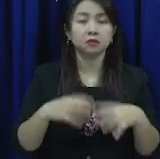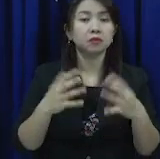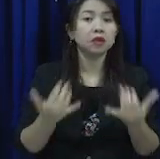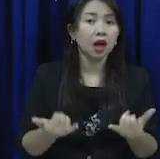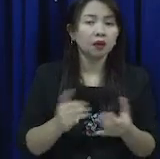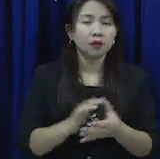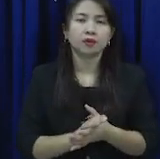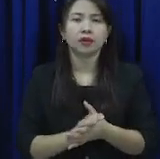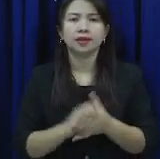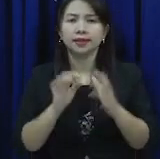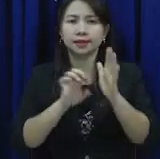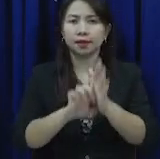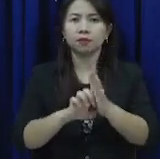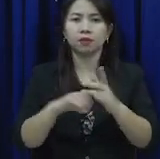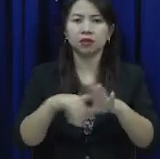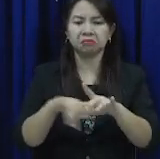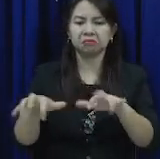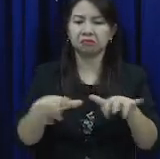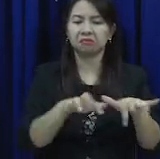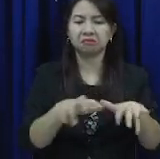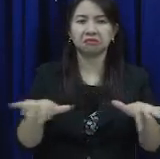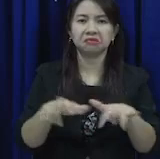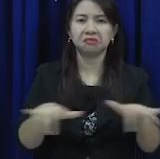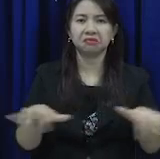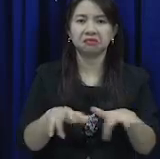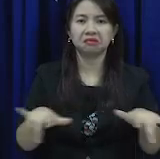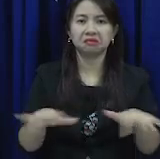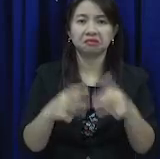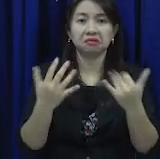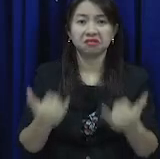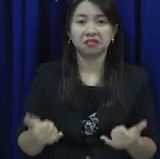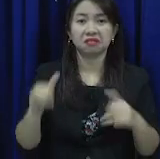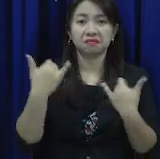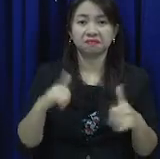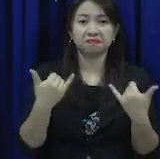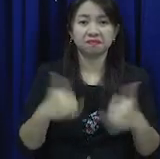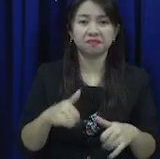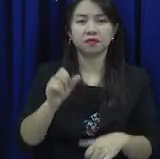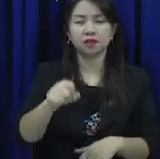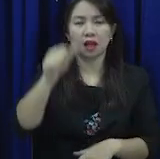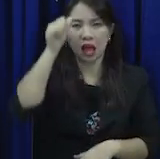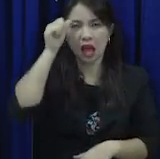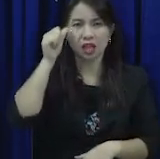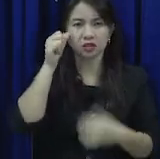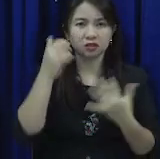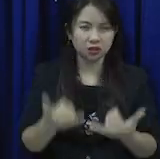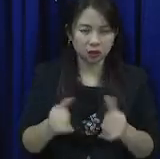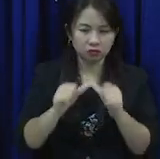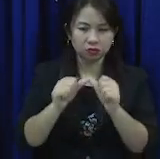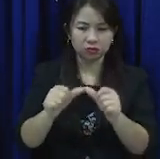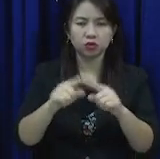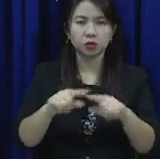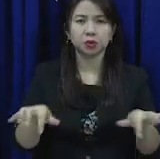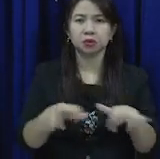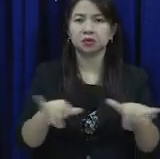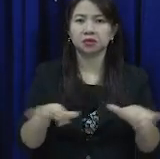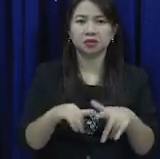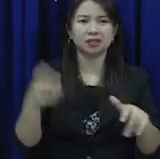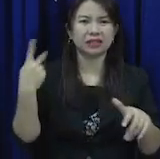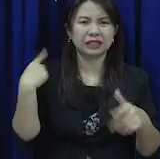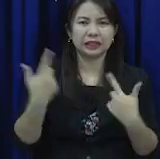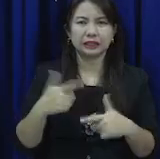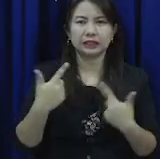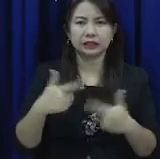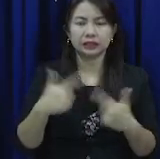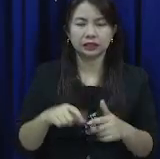computer games I'm talking about games kasi kahit adults nag-gamit sa computer ang mga games ng ano you see